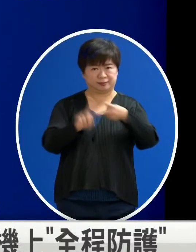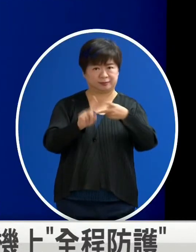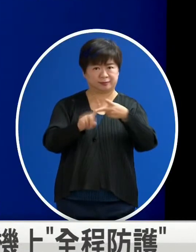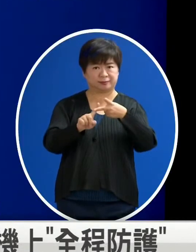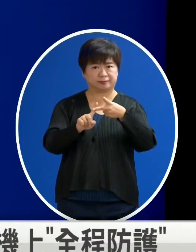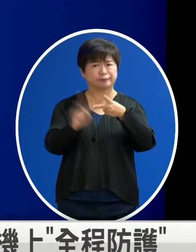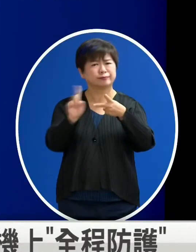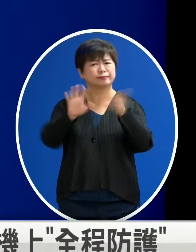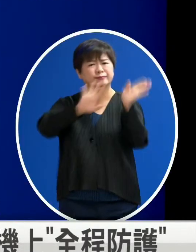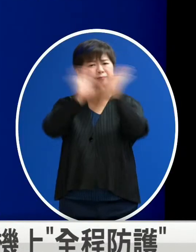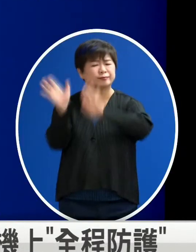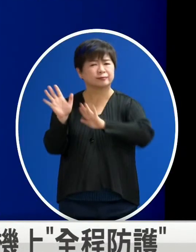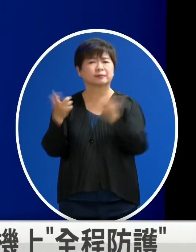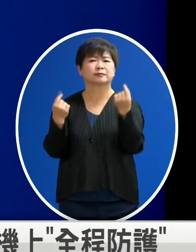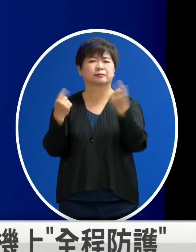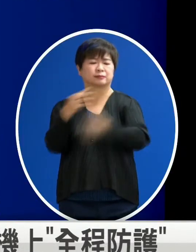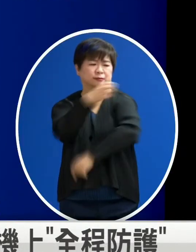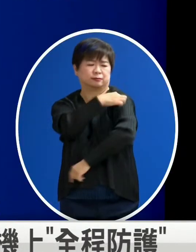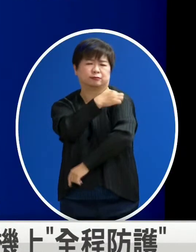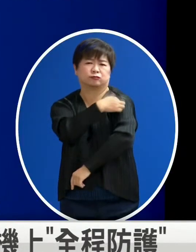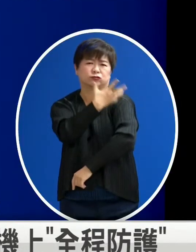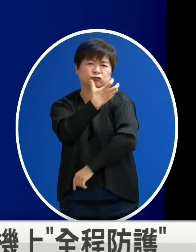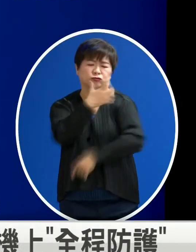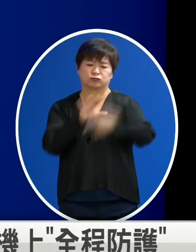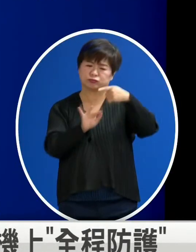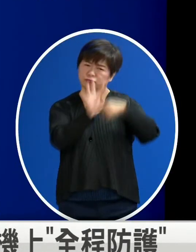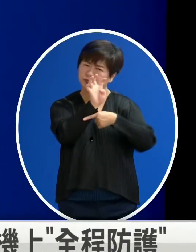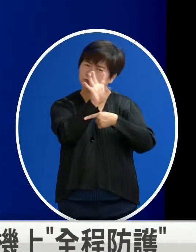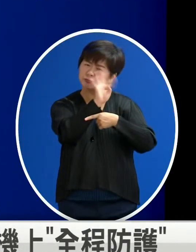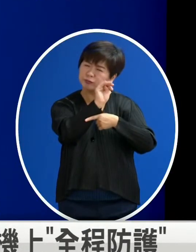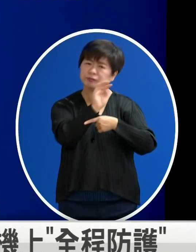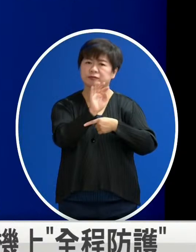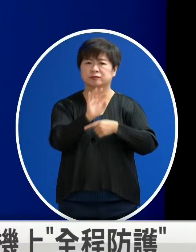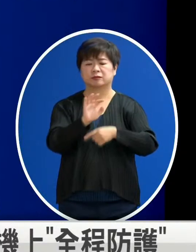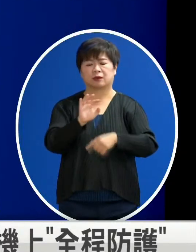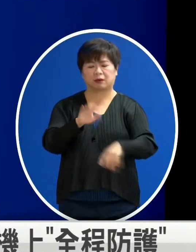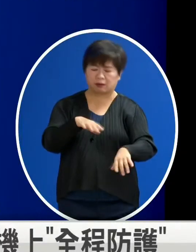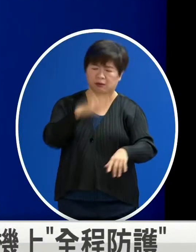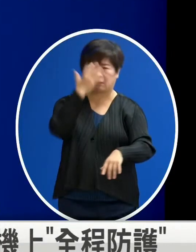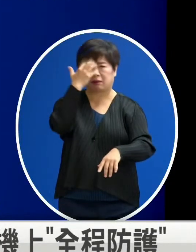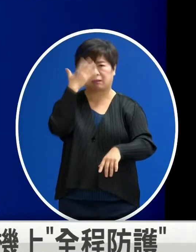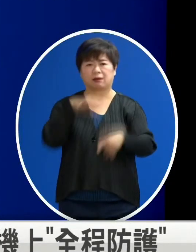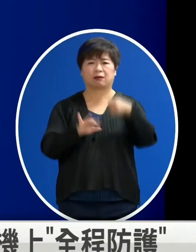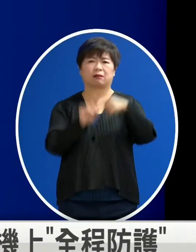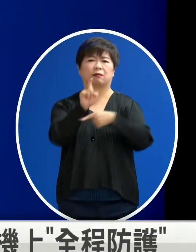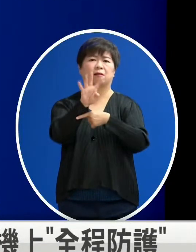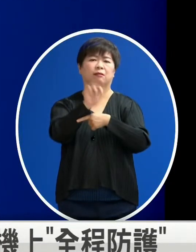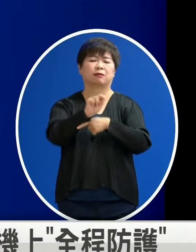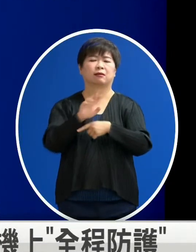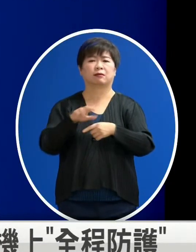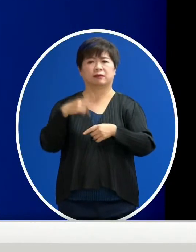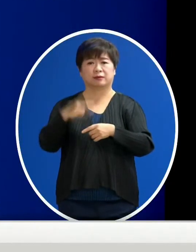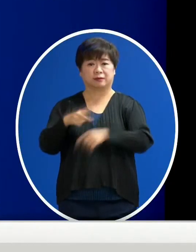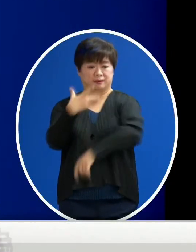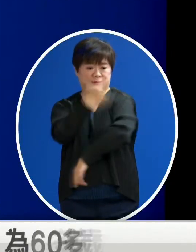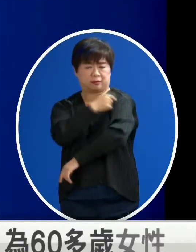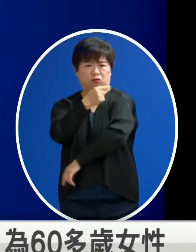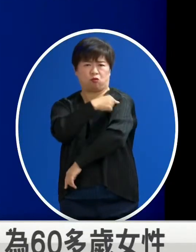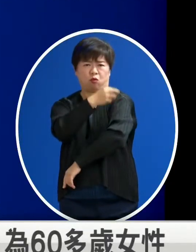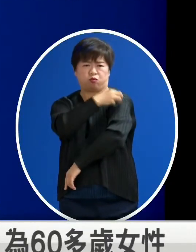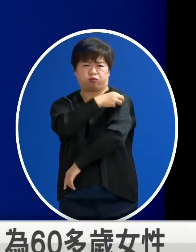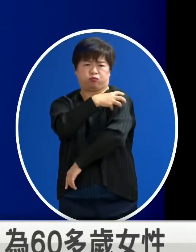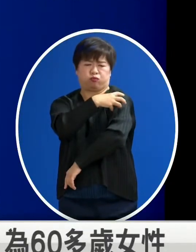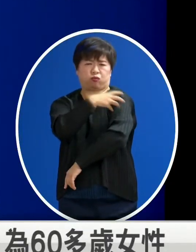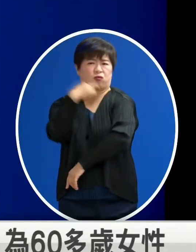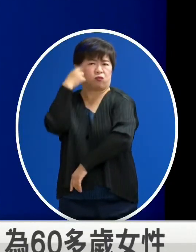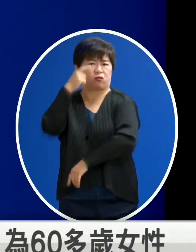是同样是注射部位疼痛大概40%，然后疲倦是20%，还有注射部位的肿胀